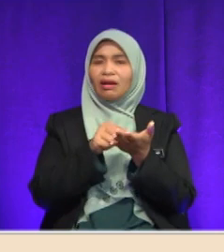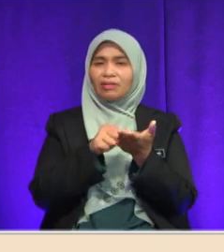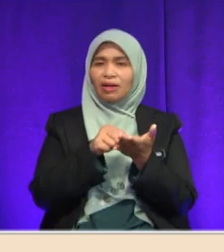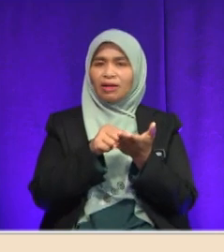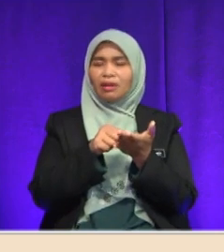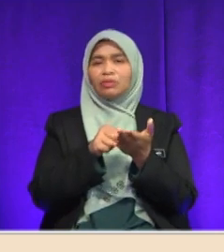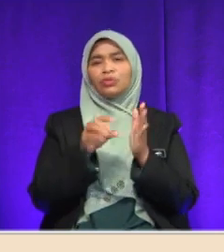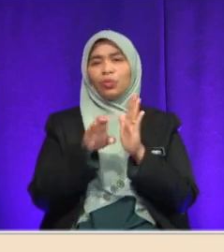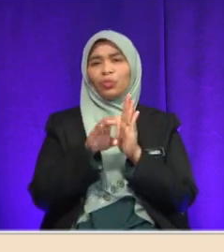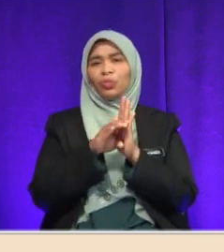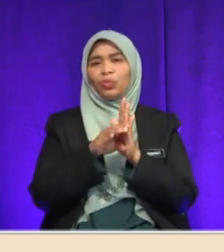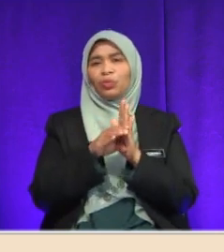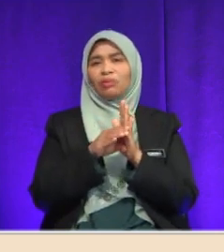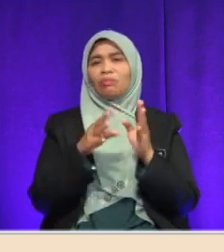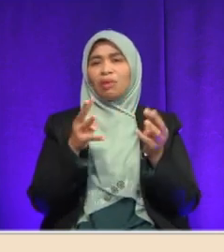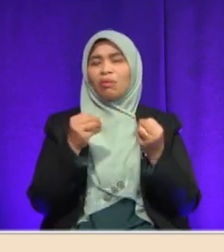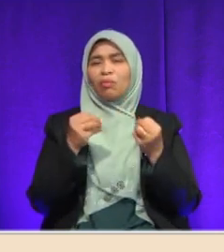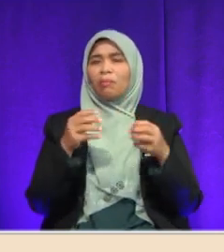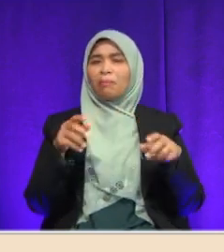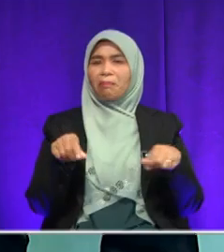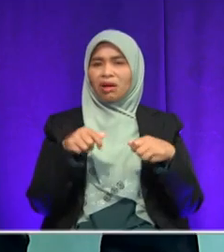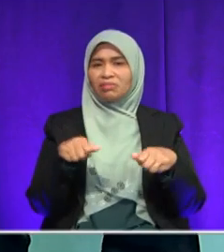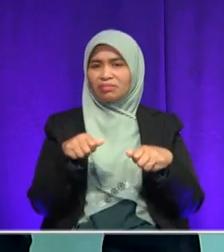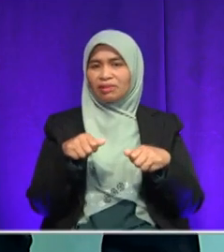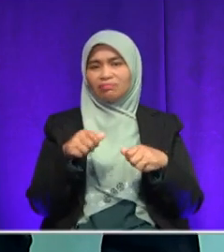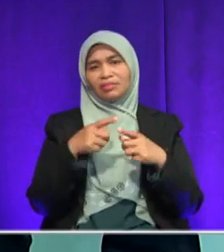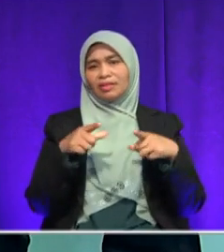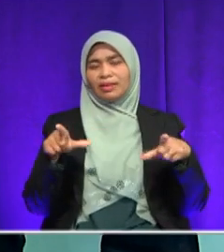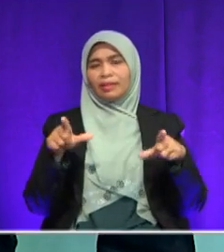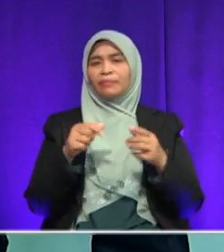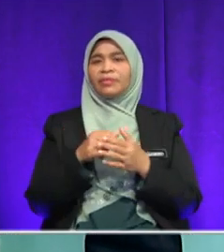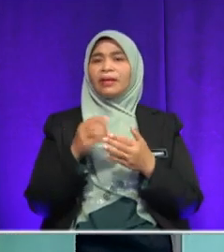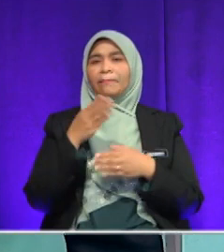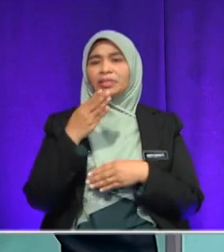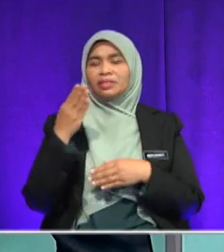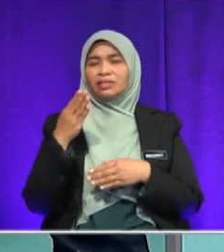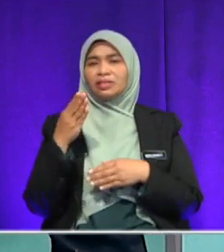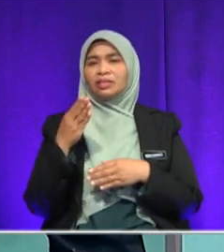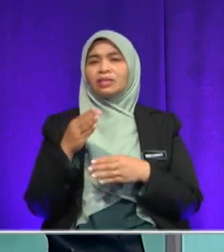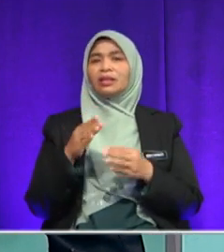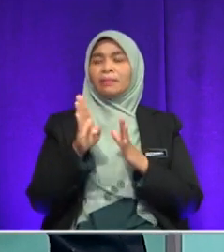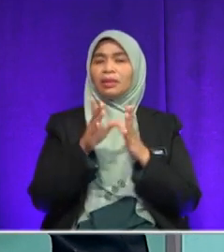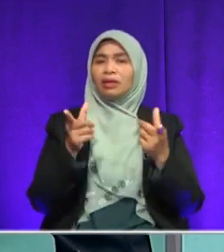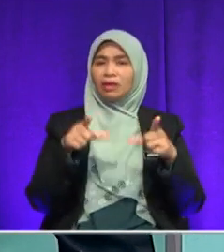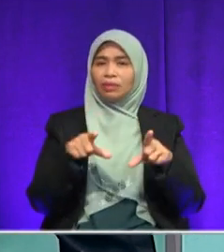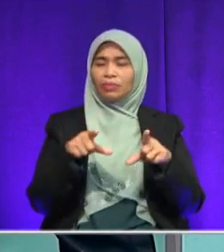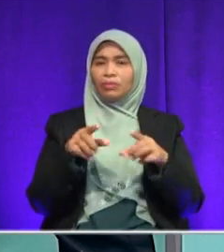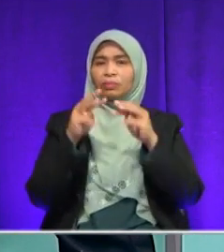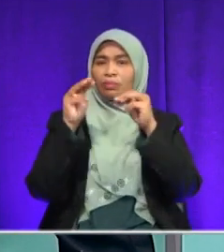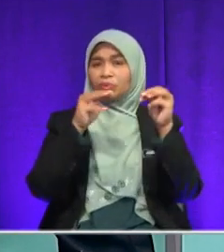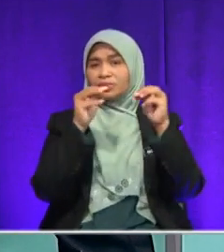memasak menggunakan bahan mentah ayam dan sebagainya. So biasanya apabila musim perayaan, cikgu ambil